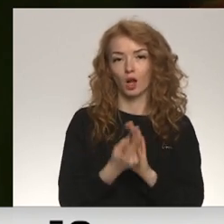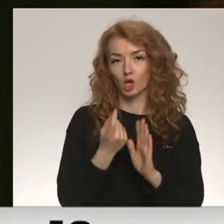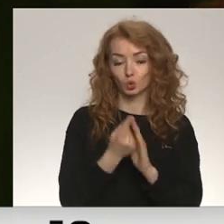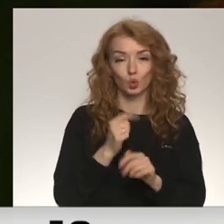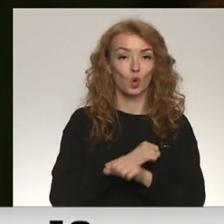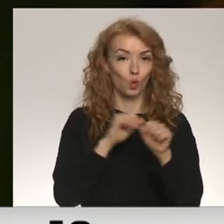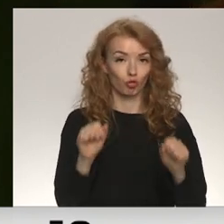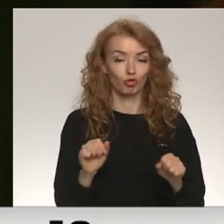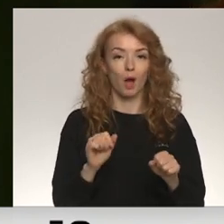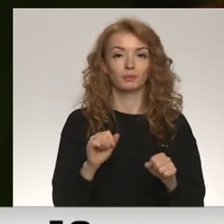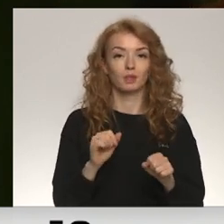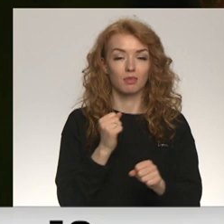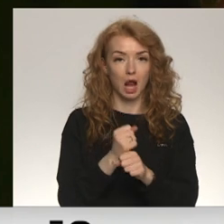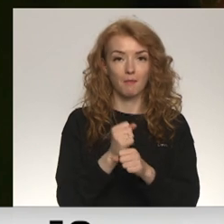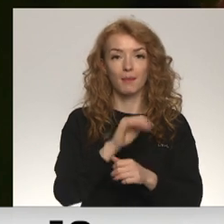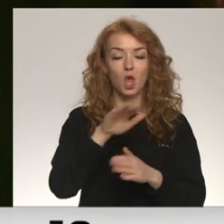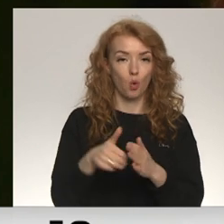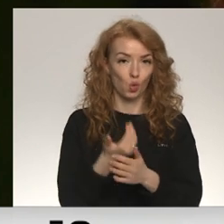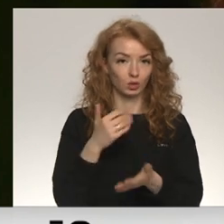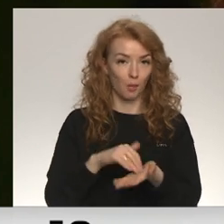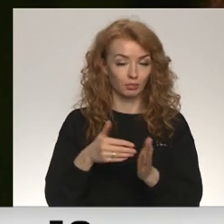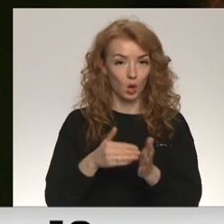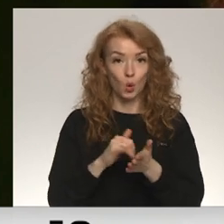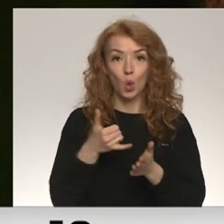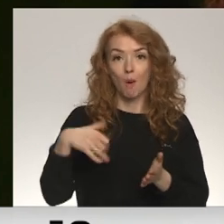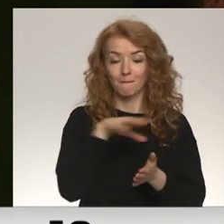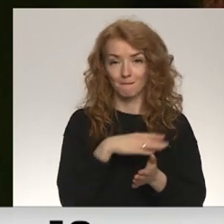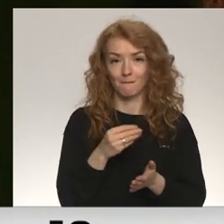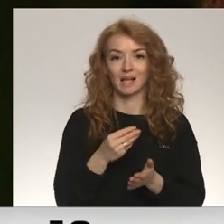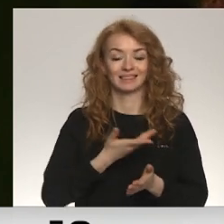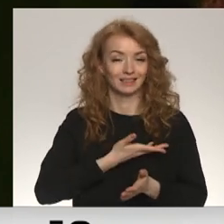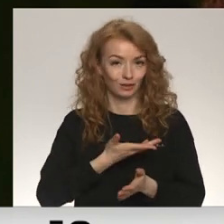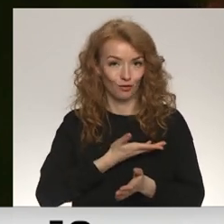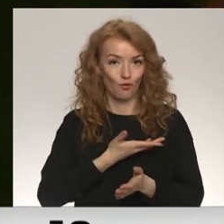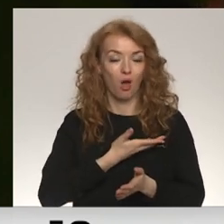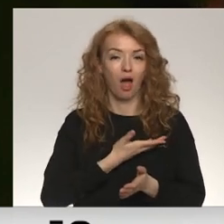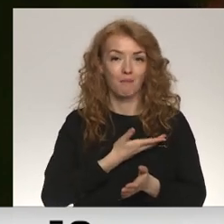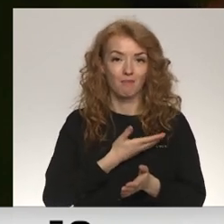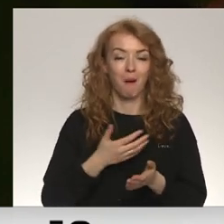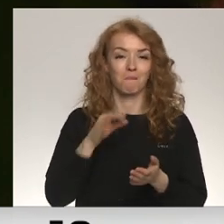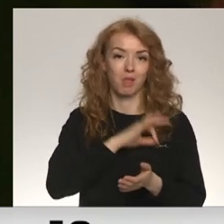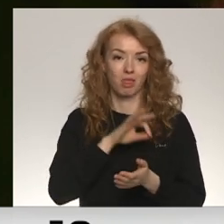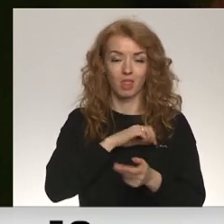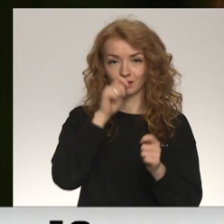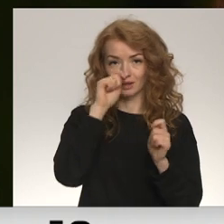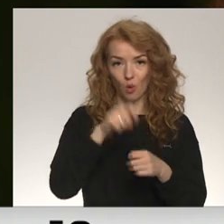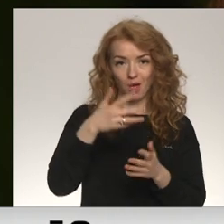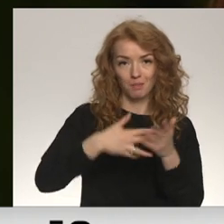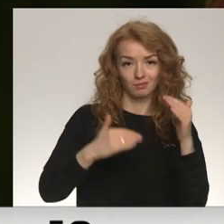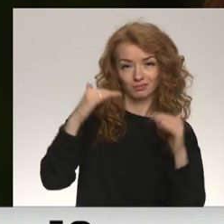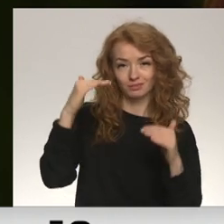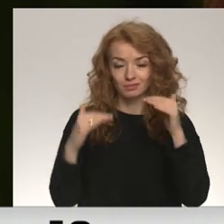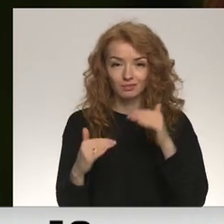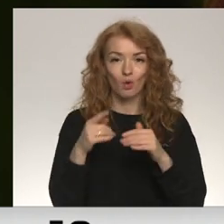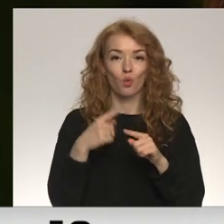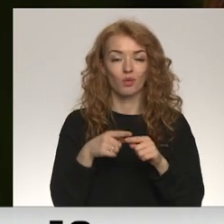nodrošinājums darbam jaunajos apstākļos, jo mēs tomēr visi dzīvojam uz peļņas zaudējuma aprēķiniem un uz bilancēm, kas ir